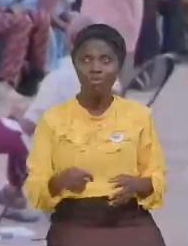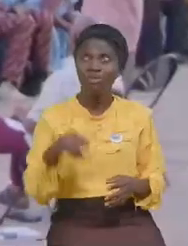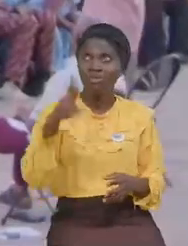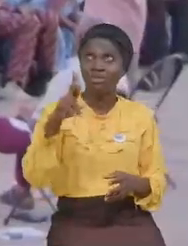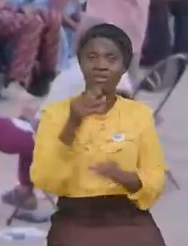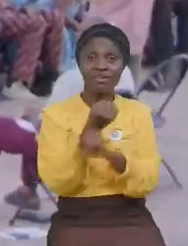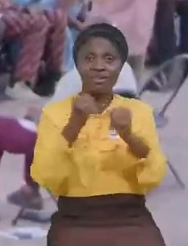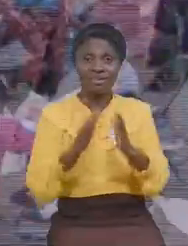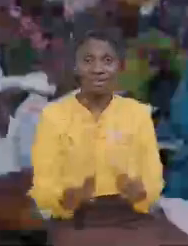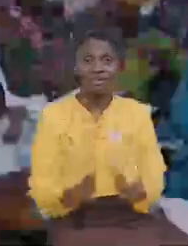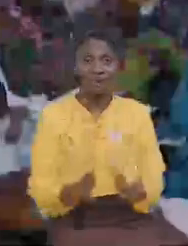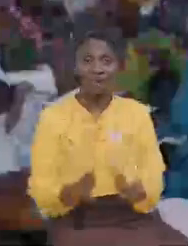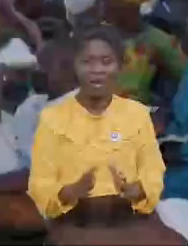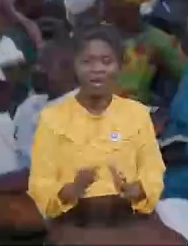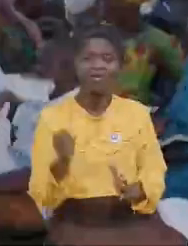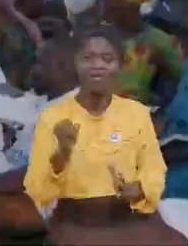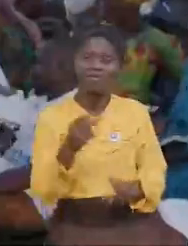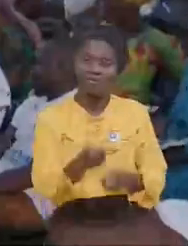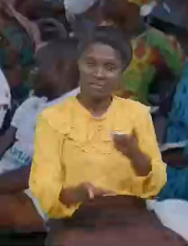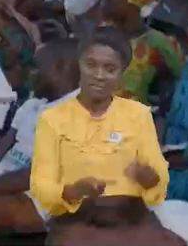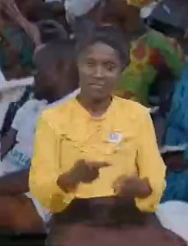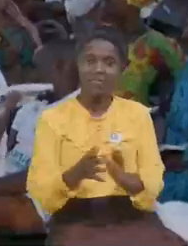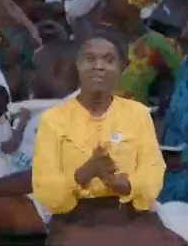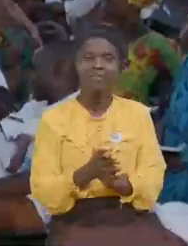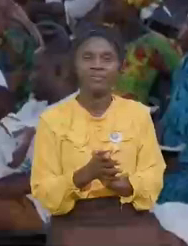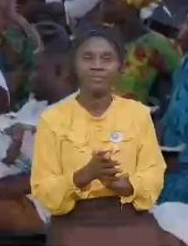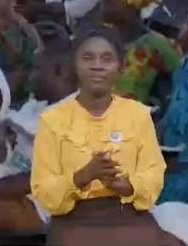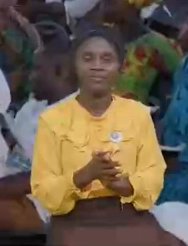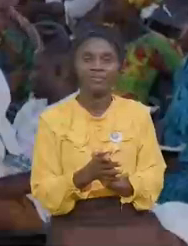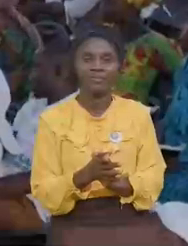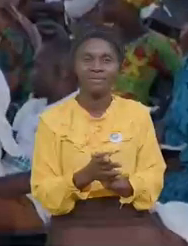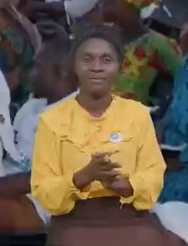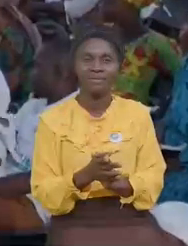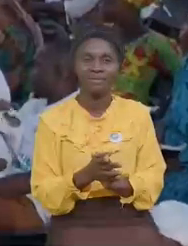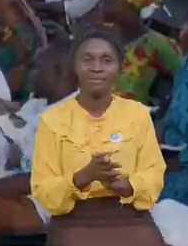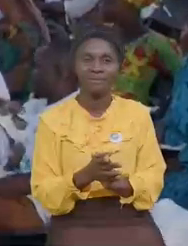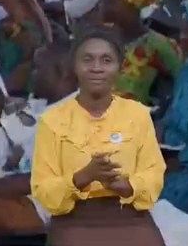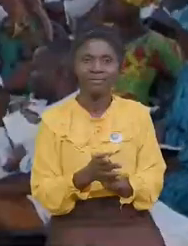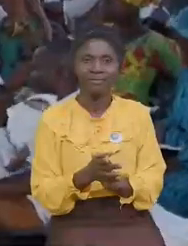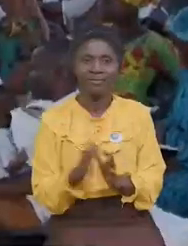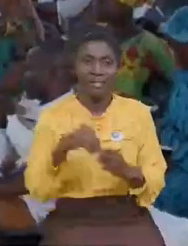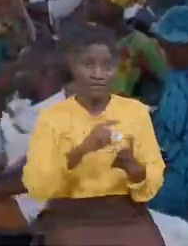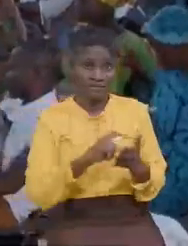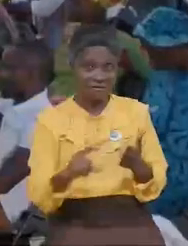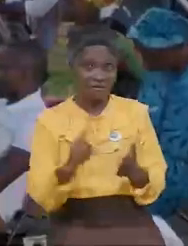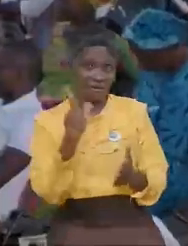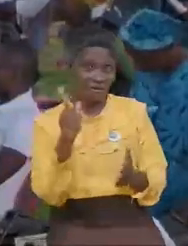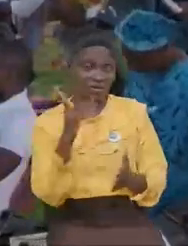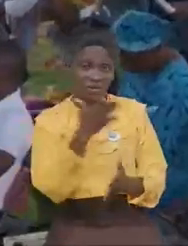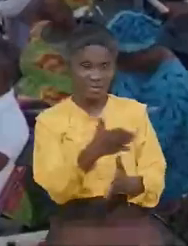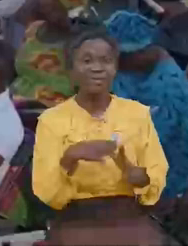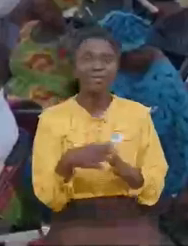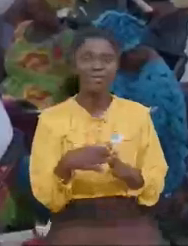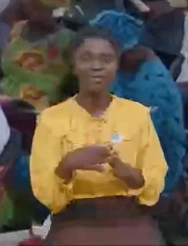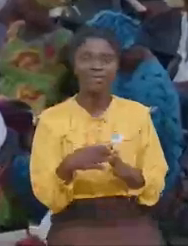Le jour heureux de la visite du Seigneur, du Rédempteur. Verset 21.